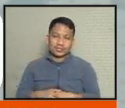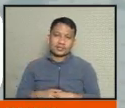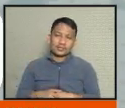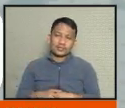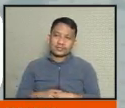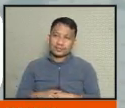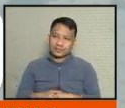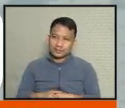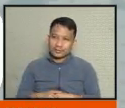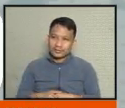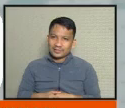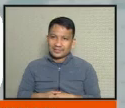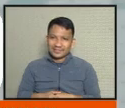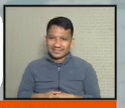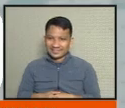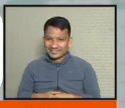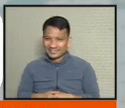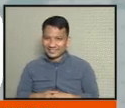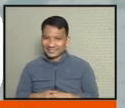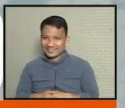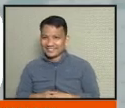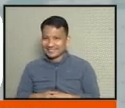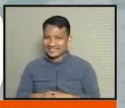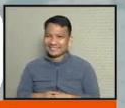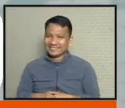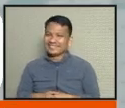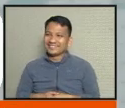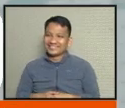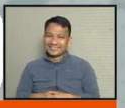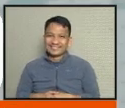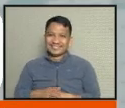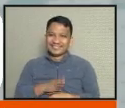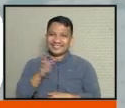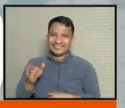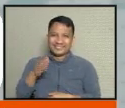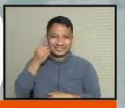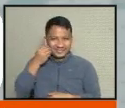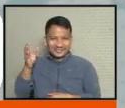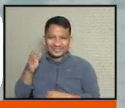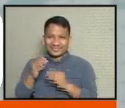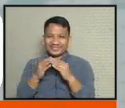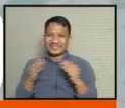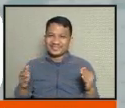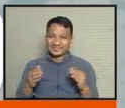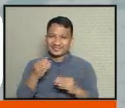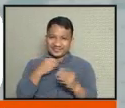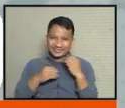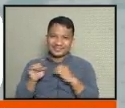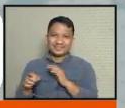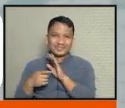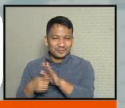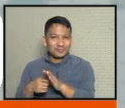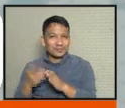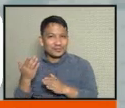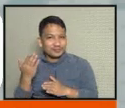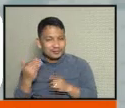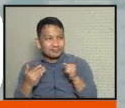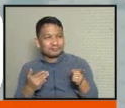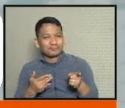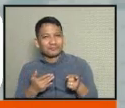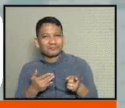na. Okay. Tapos, pagka-uwi mo, tumawag ka sa kanya para, o siya tumawag sa'yo para sabihin